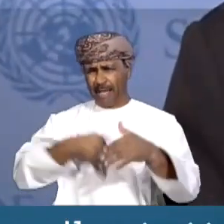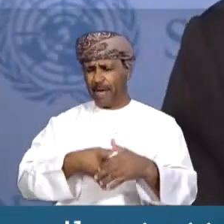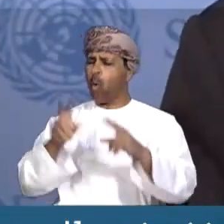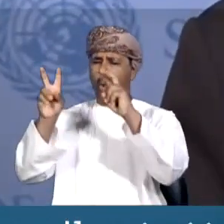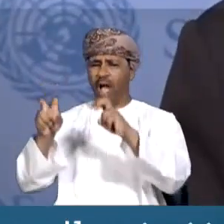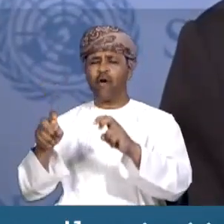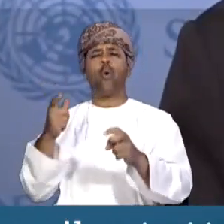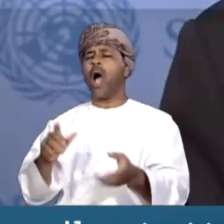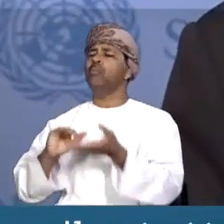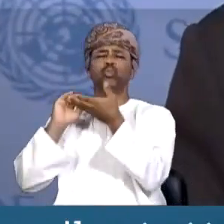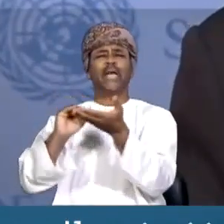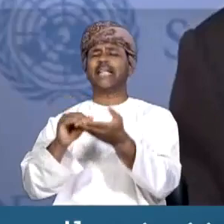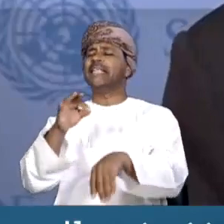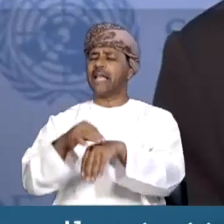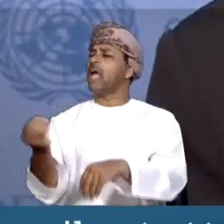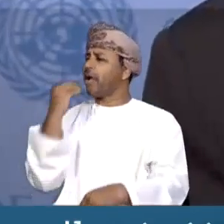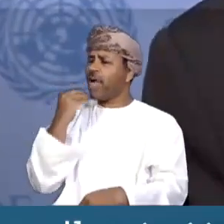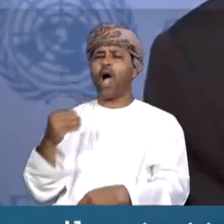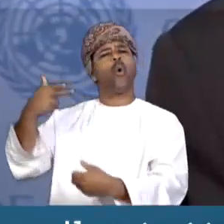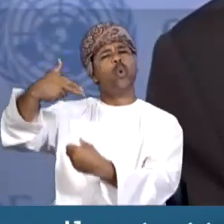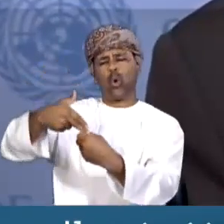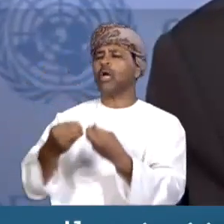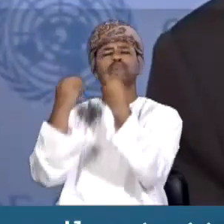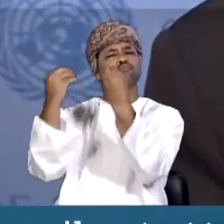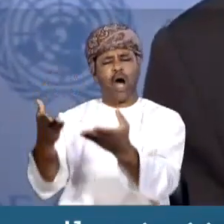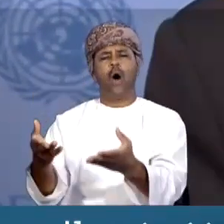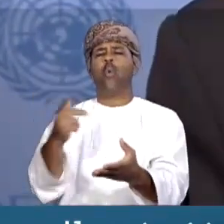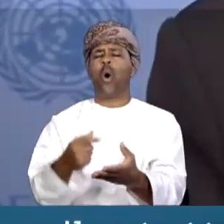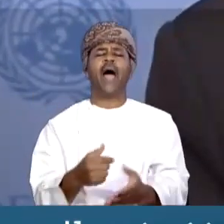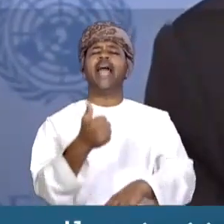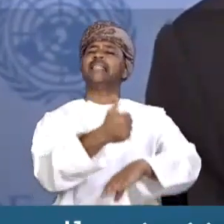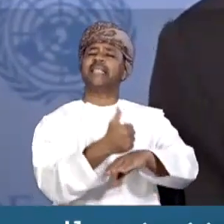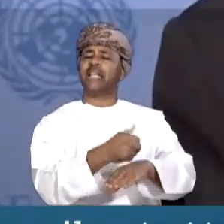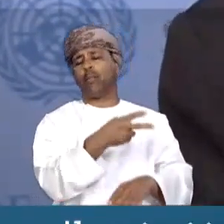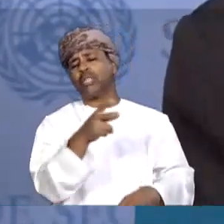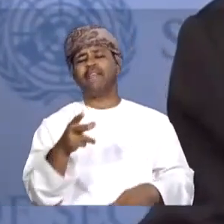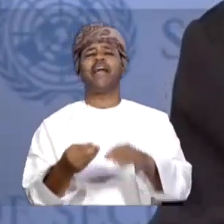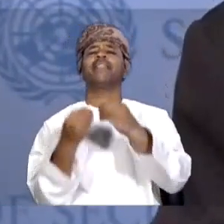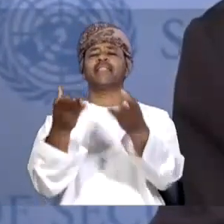التجارية والإنسانية مثل الغذاء والوقود والمواد الأساسية الأخرى.